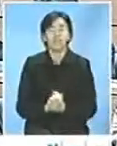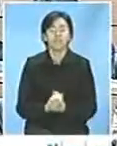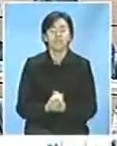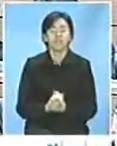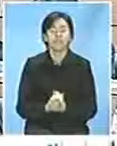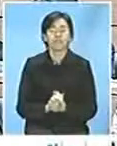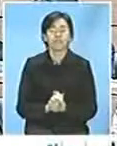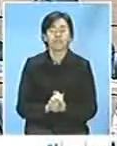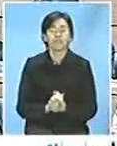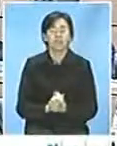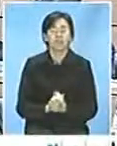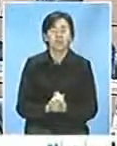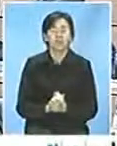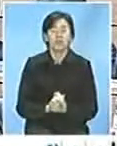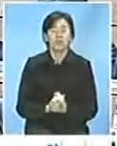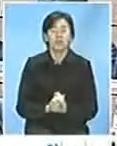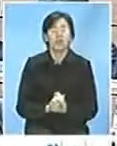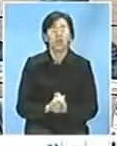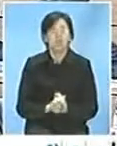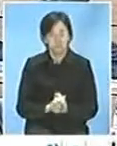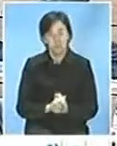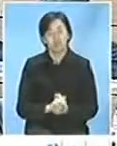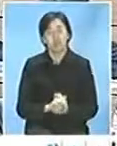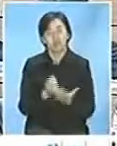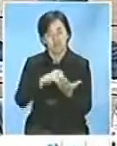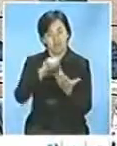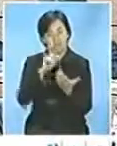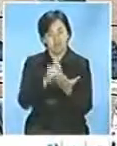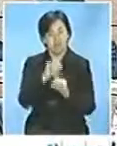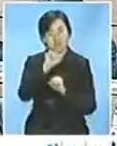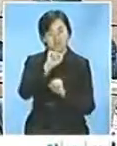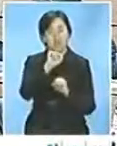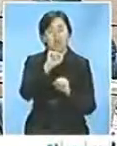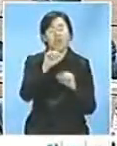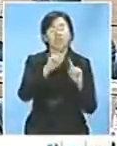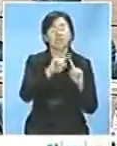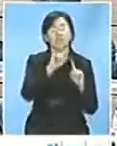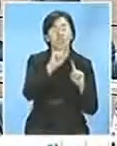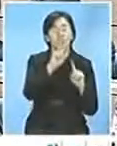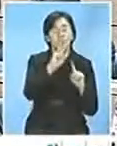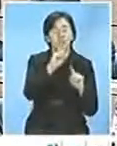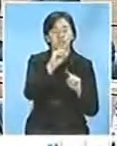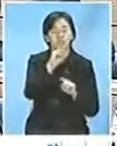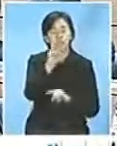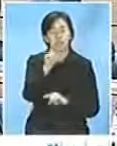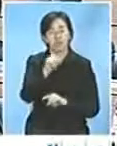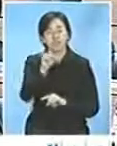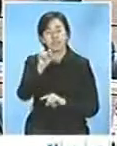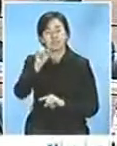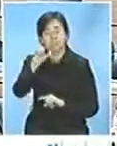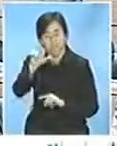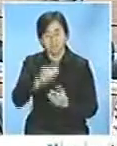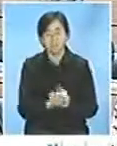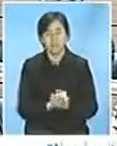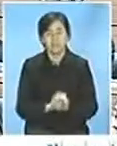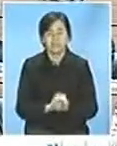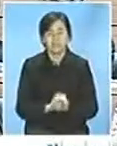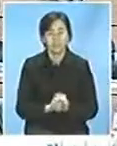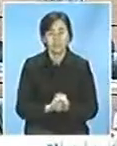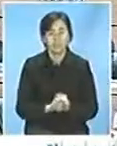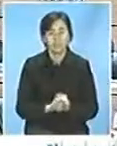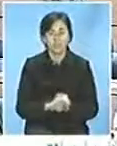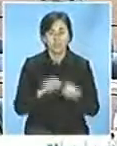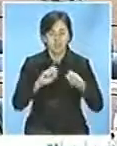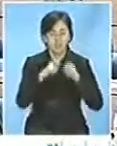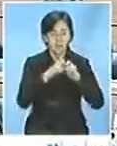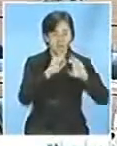ำสั่งที่66/23เพื่อยุติสงครามระหว่าง